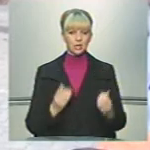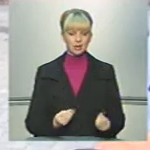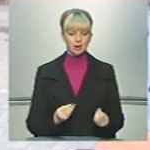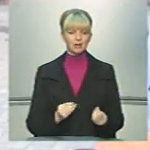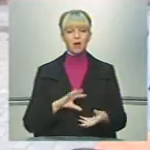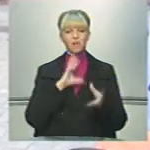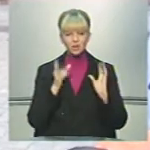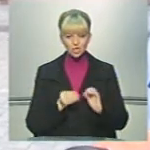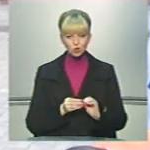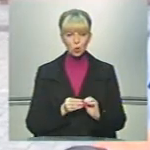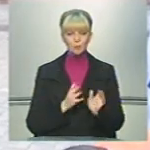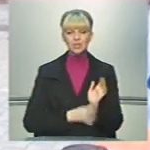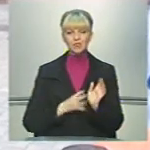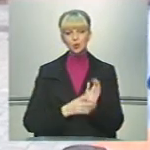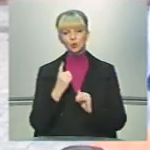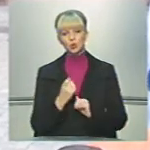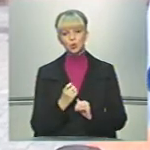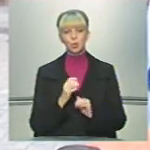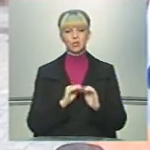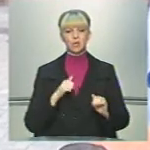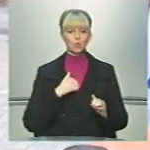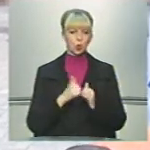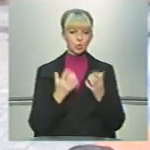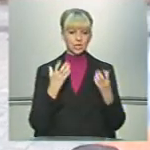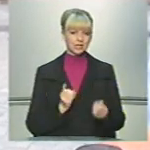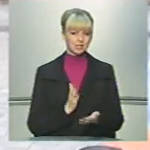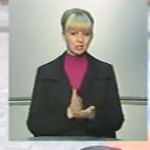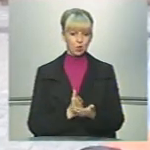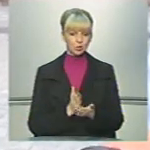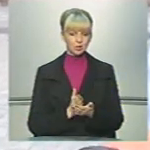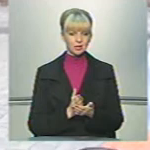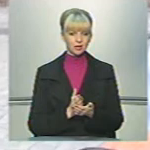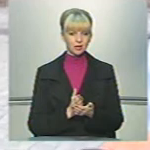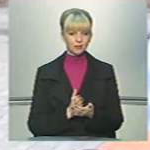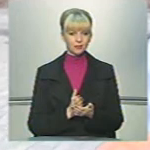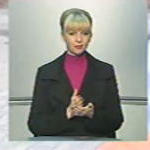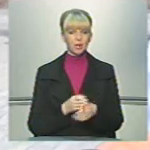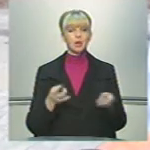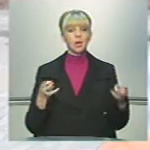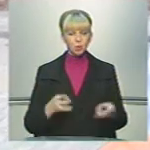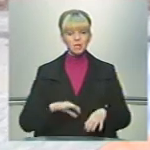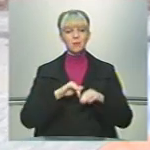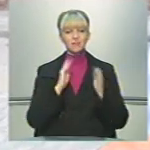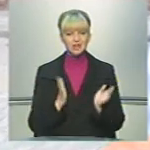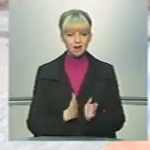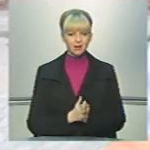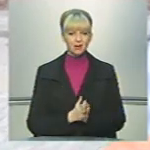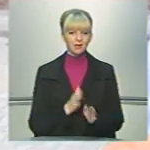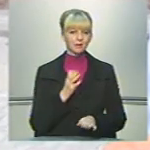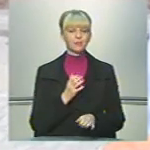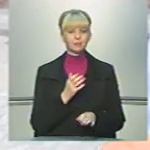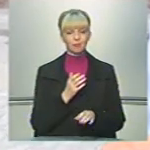разом 90-100 дітей в нас кожен день знаходиться. Потреба взагалі